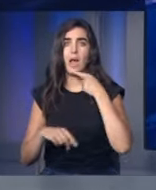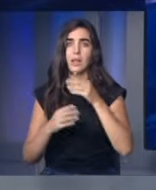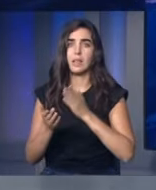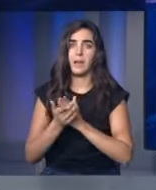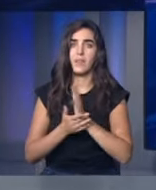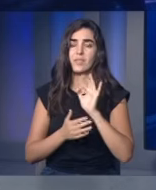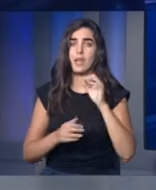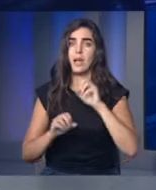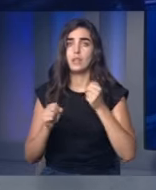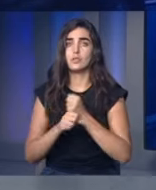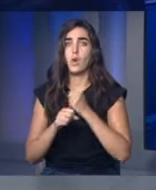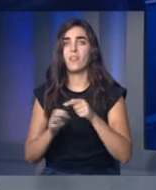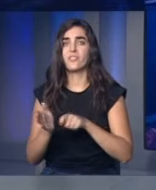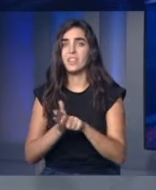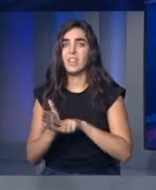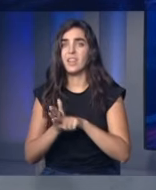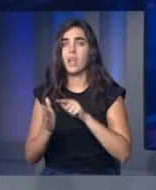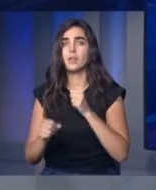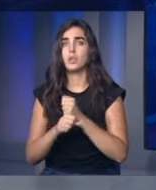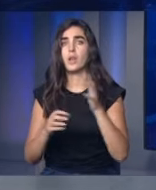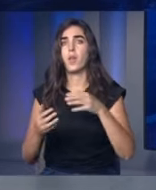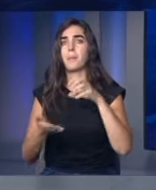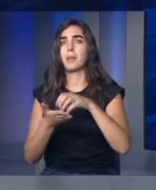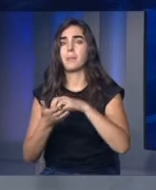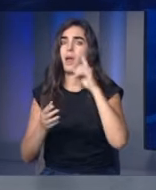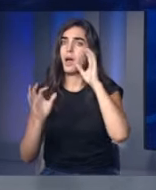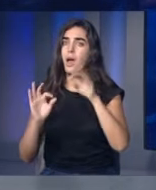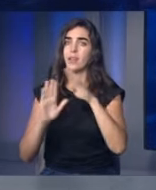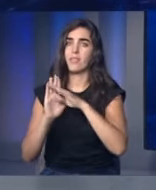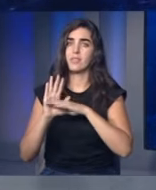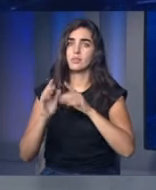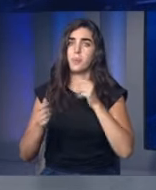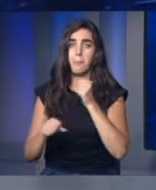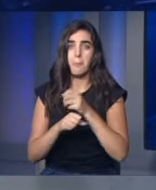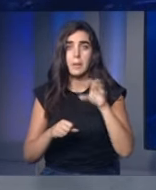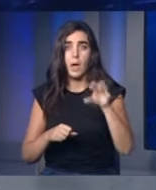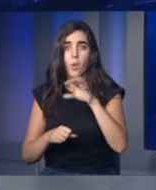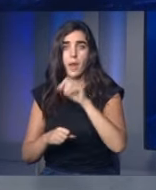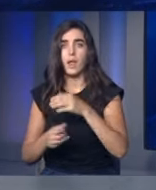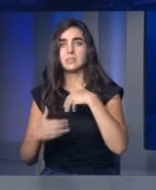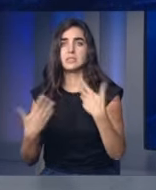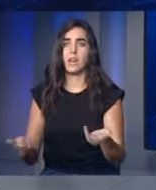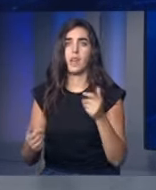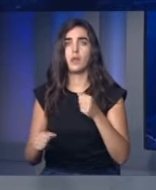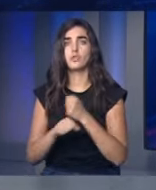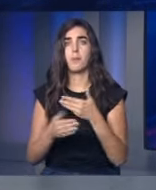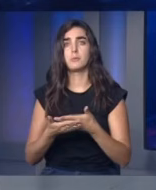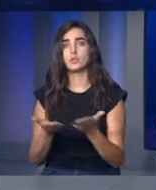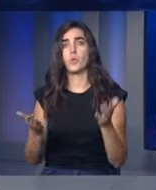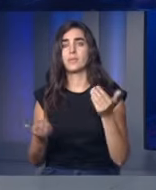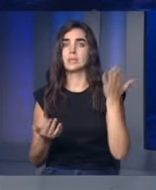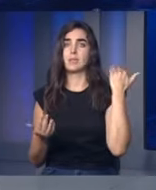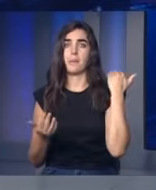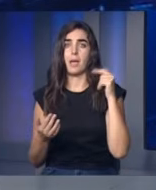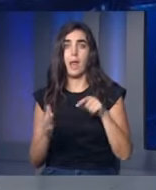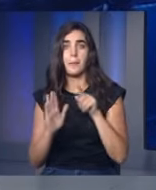عليه العدو الإسرائيلي منذ زمن بعيد لإشعال الفتن وتفتيت المنطقة واستهداف مكوناتها. لقد أسقطنا هذا